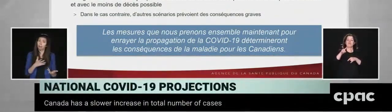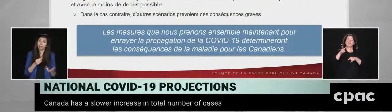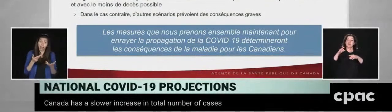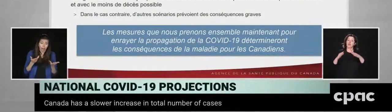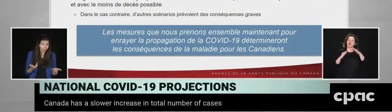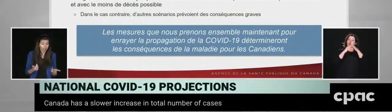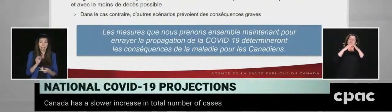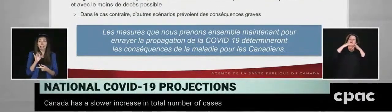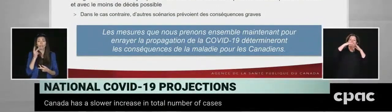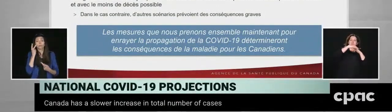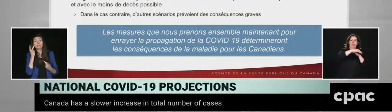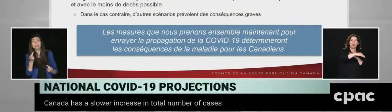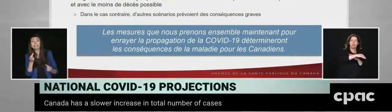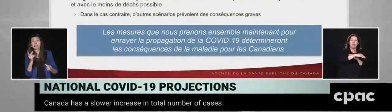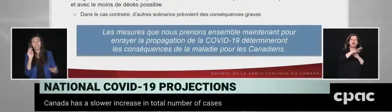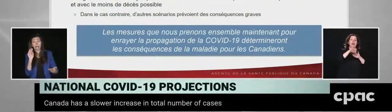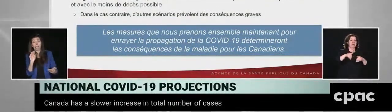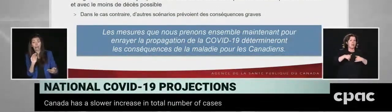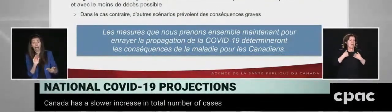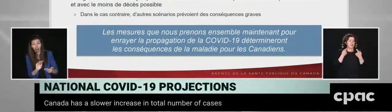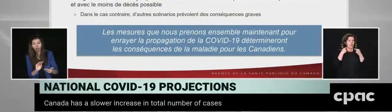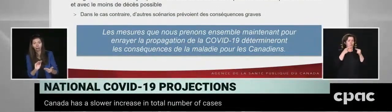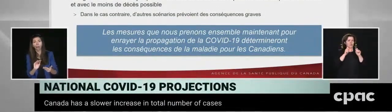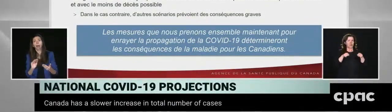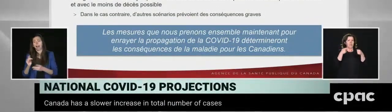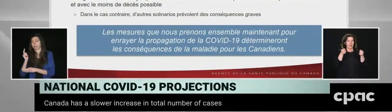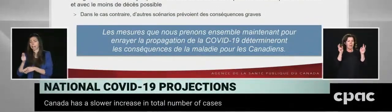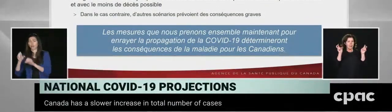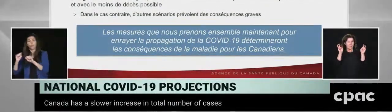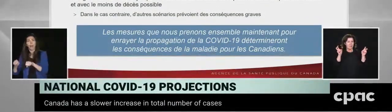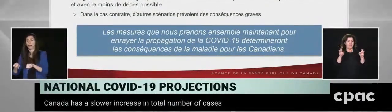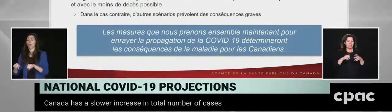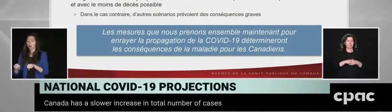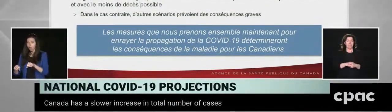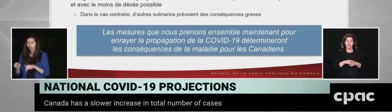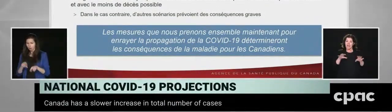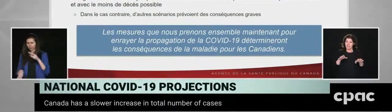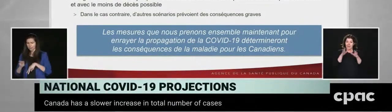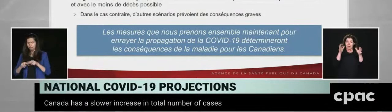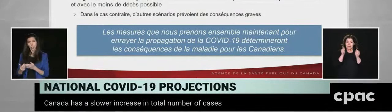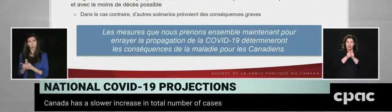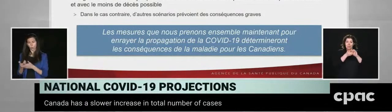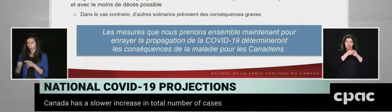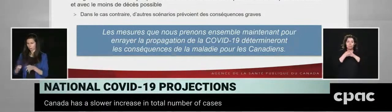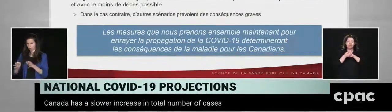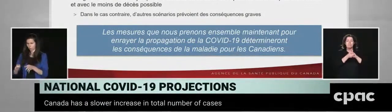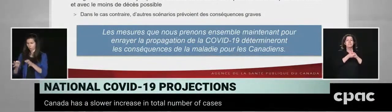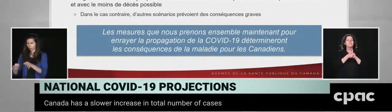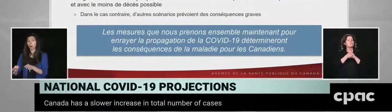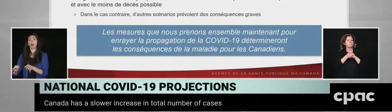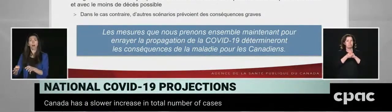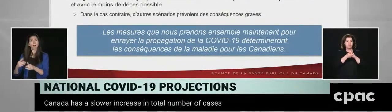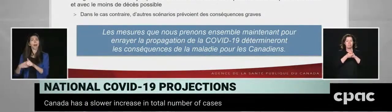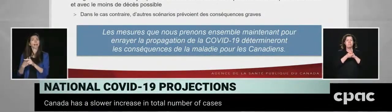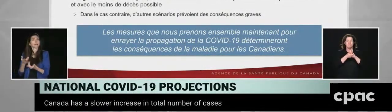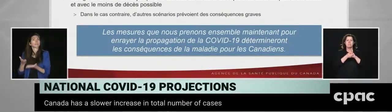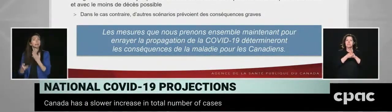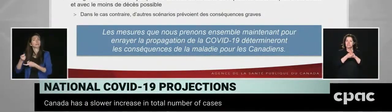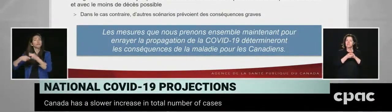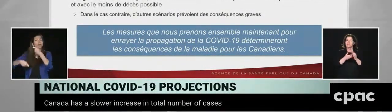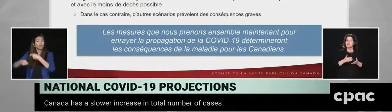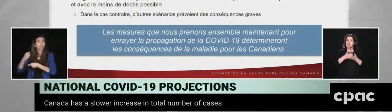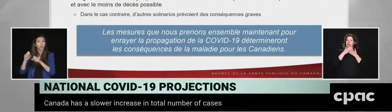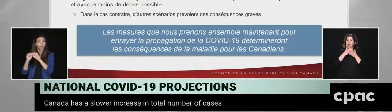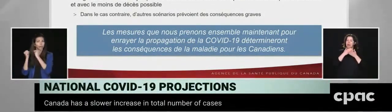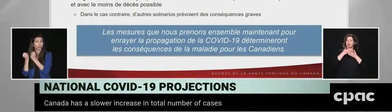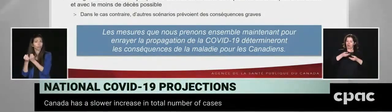normalité. Ce que nous faisons ensemble maintenant nous fera gagner plus de temps pour mieux comprendre le virus et développer